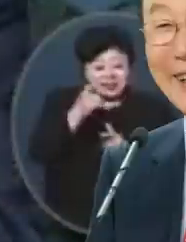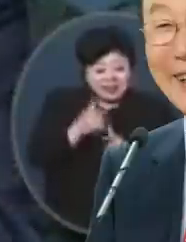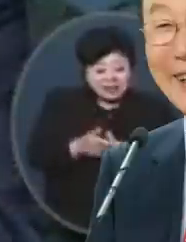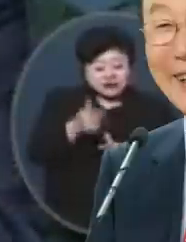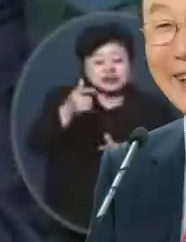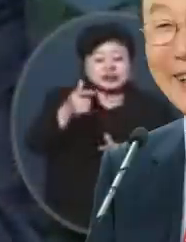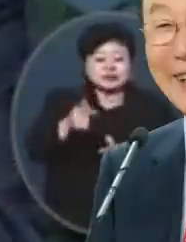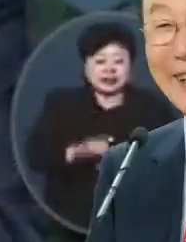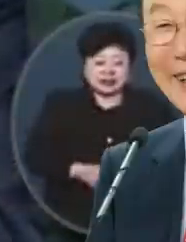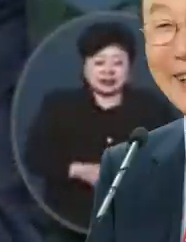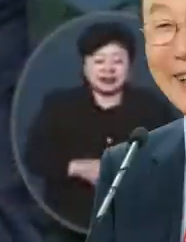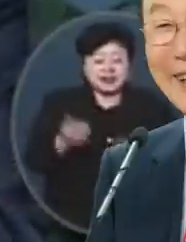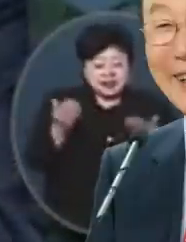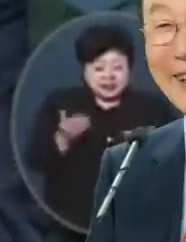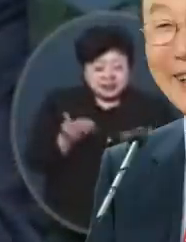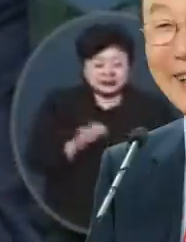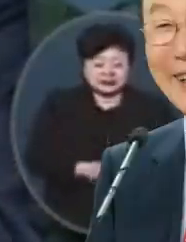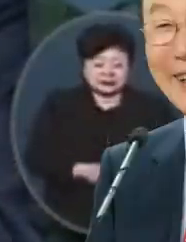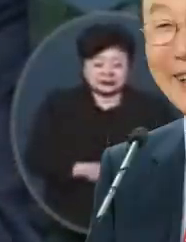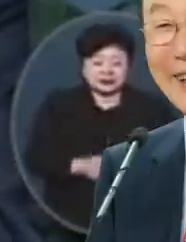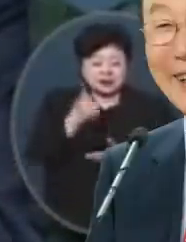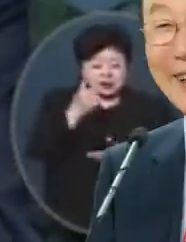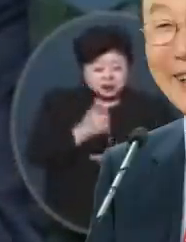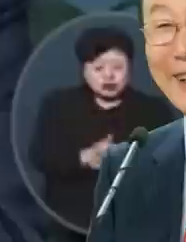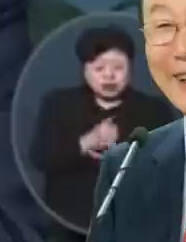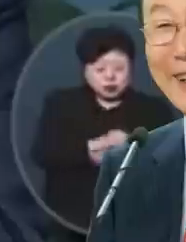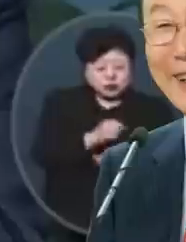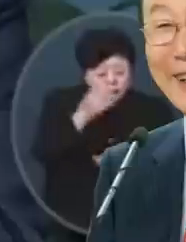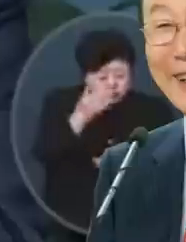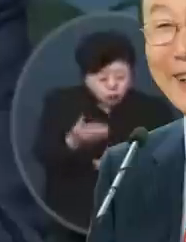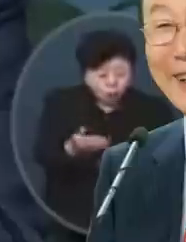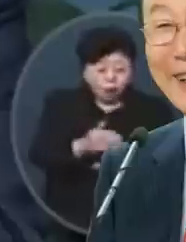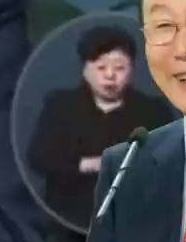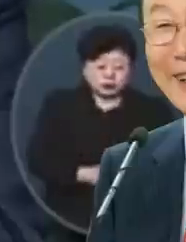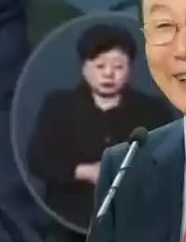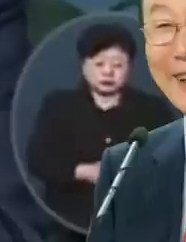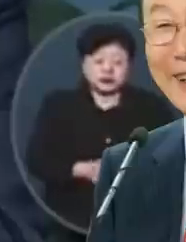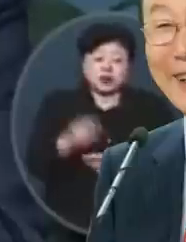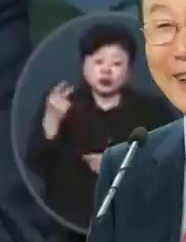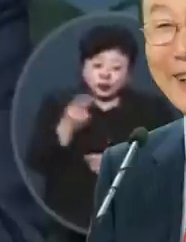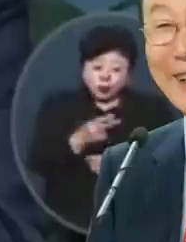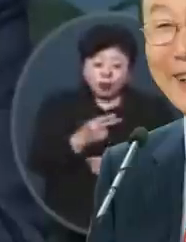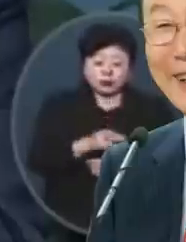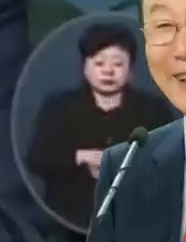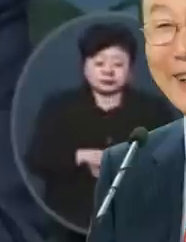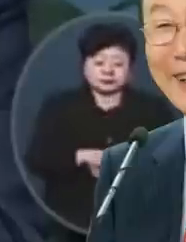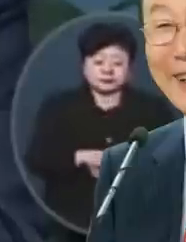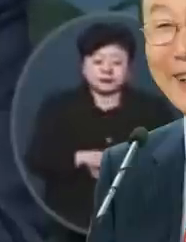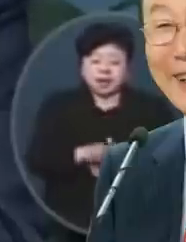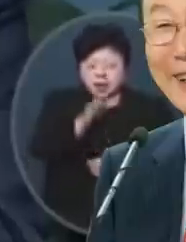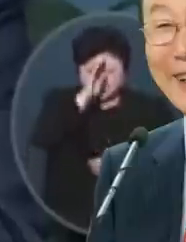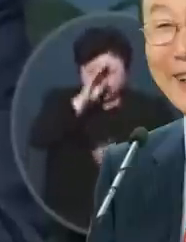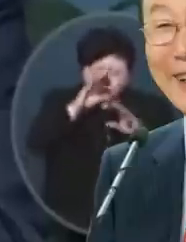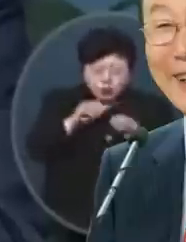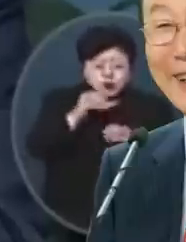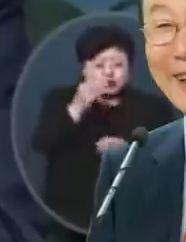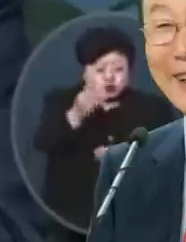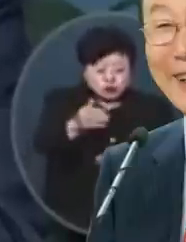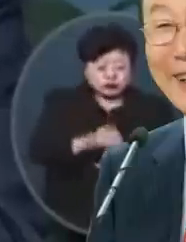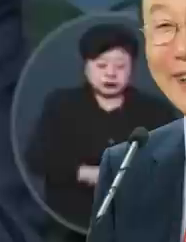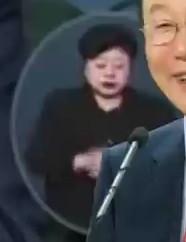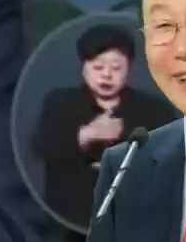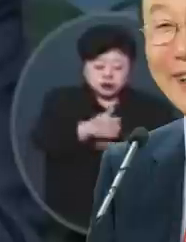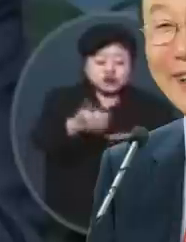예수님의 사역은 죄를 사해주는 것뿐 아니라 병 고치는 것이